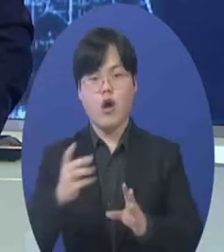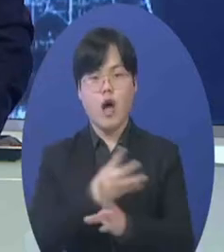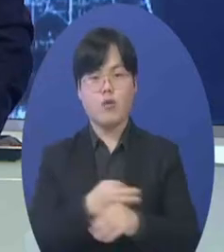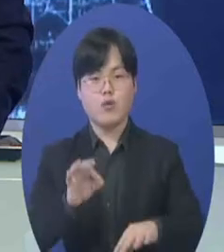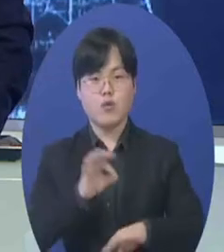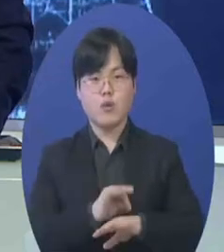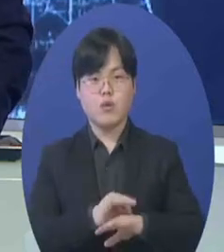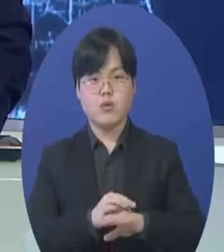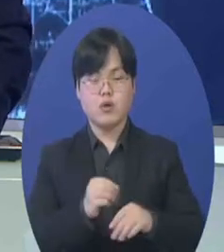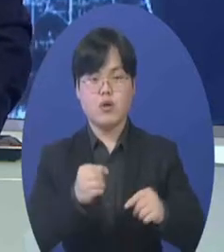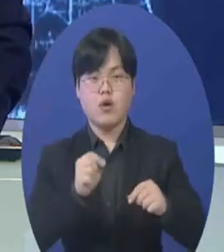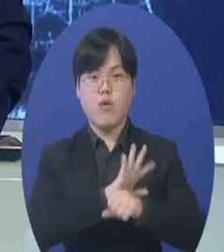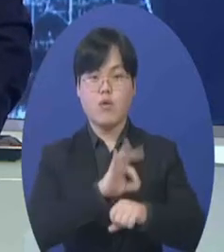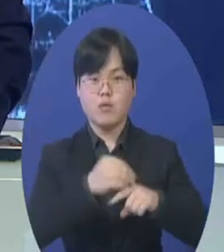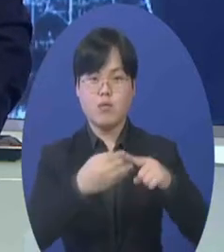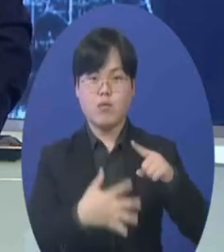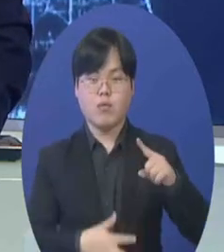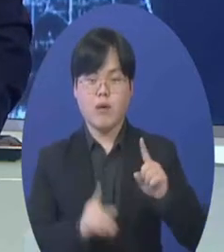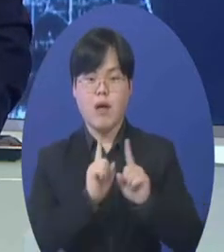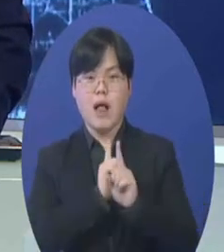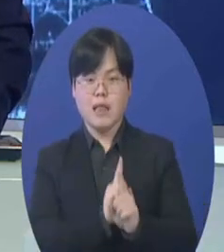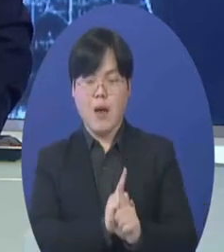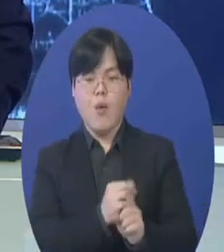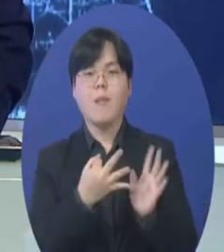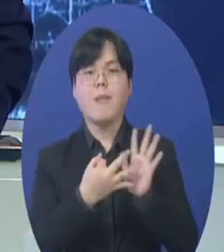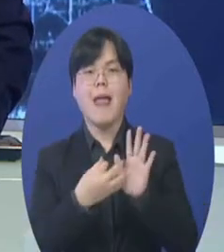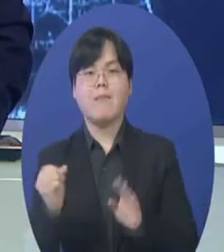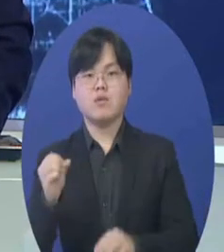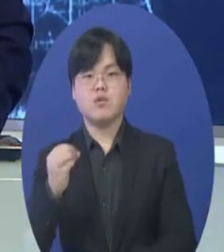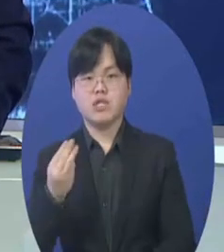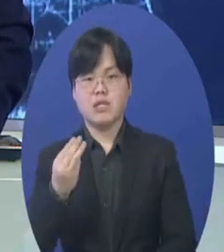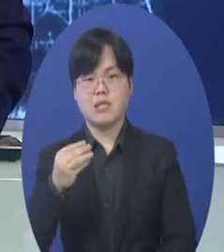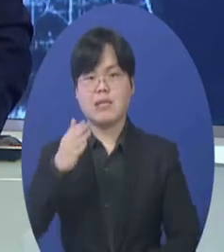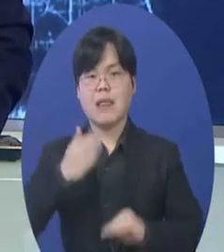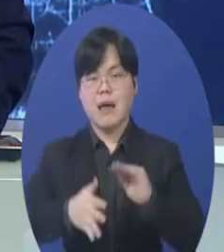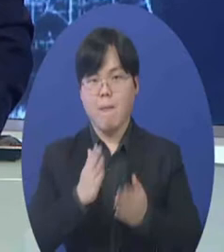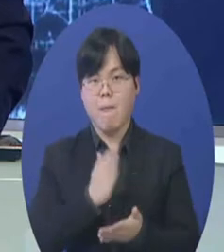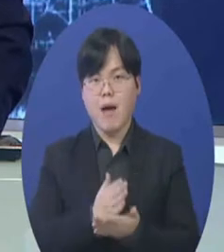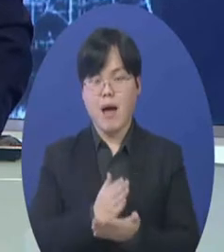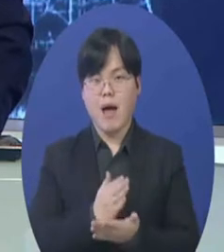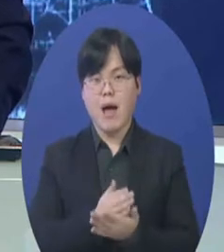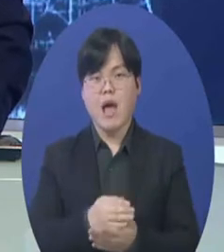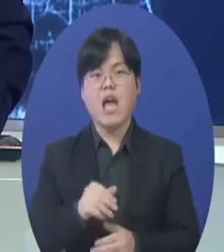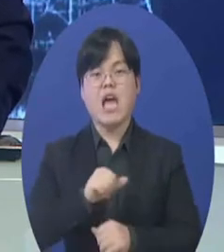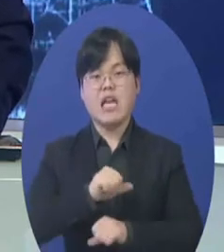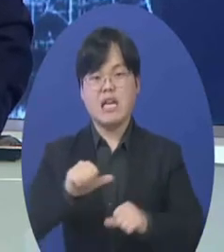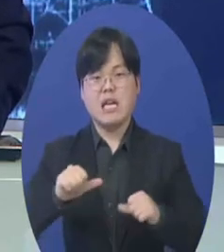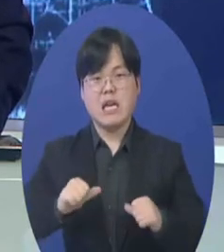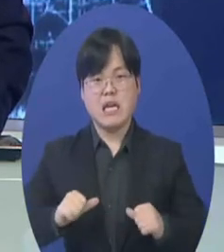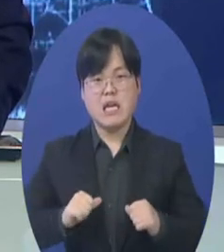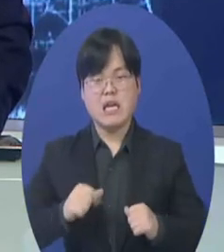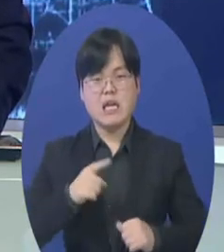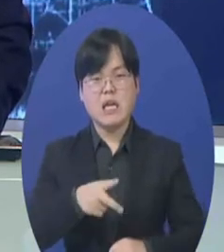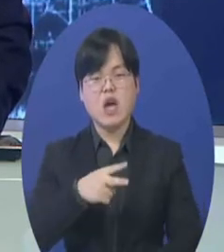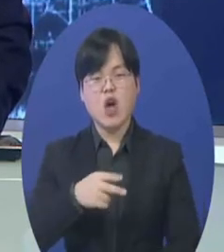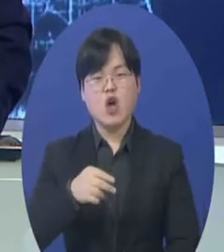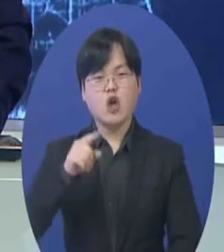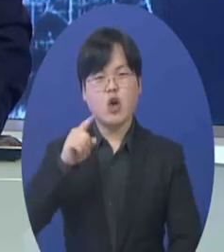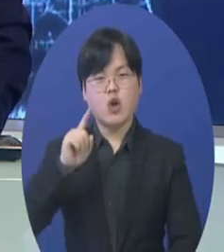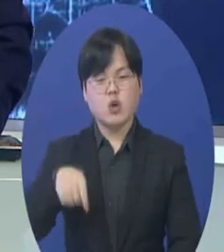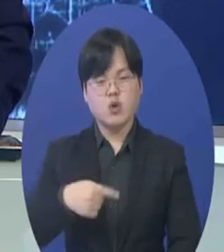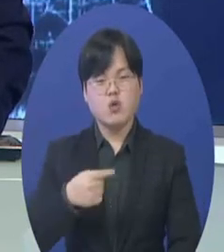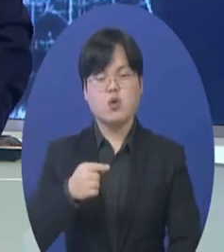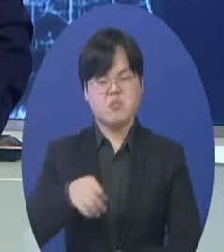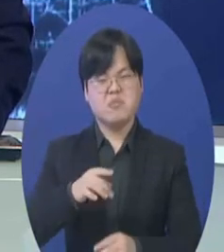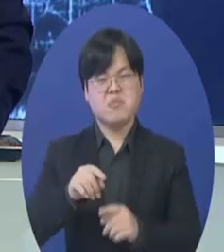тэлж зөвшөөрөлтэйгээр иргэдэд үйлчилж байгаа 800 гаруй такси байна. Энэ нь нийслэлийн иргэдийн хэрэгцээнд хангалттай хүлцэхгүй. Зөвшөөрөгдсөн такси хүлээж цаг алдахгүй